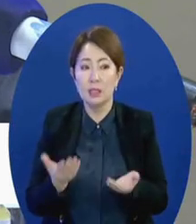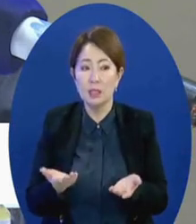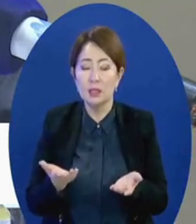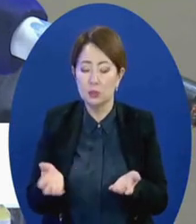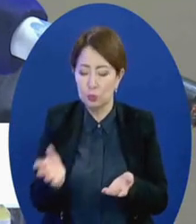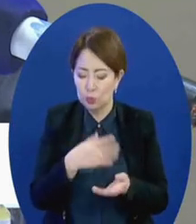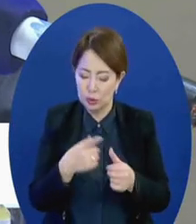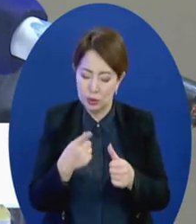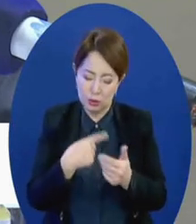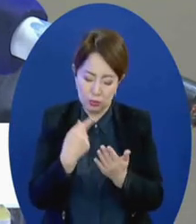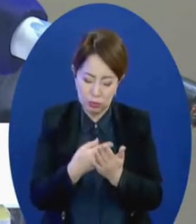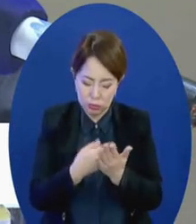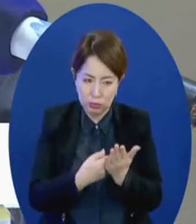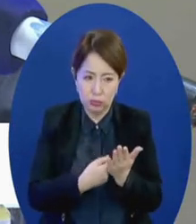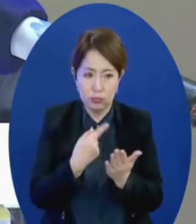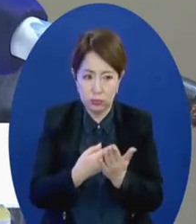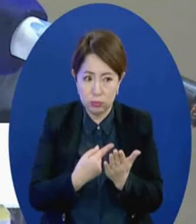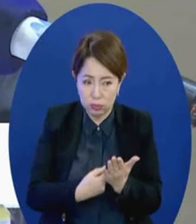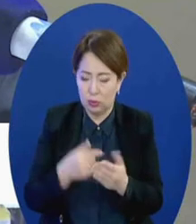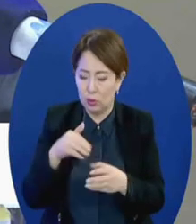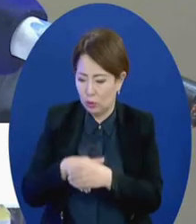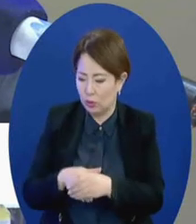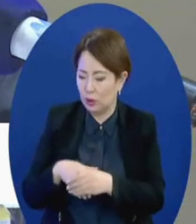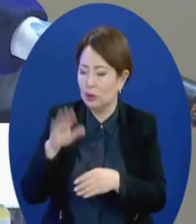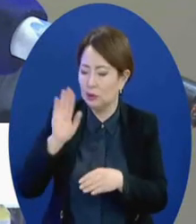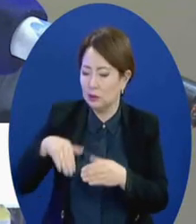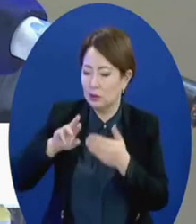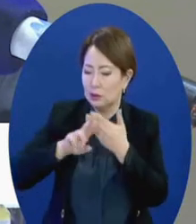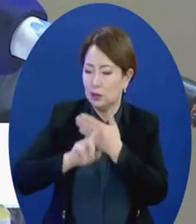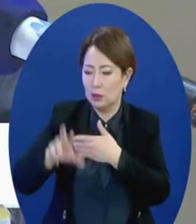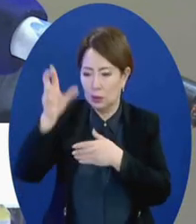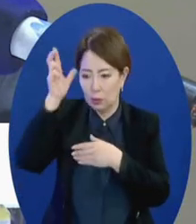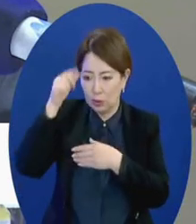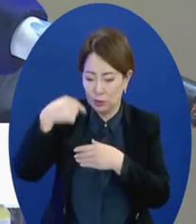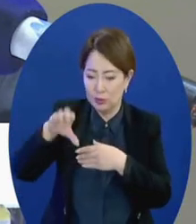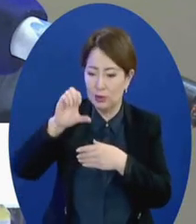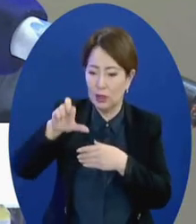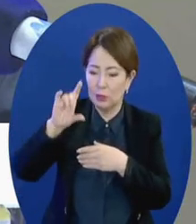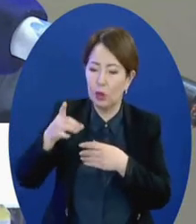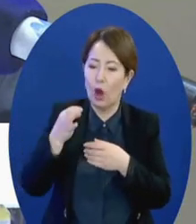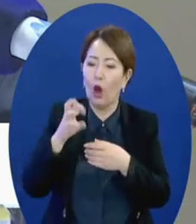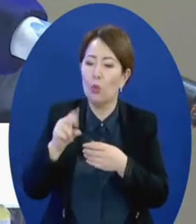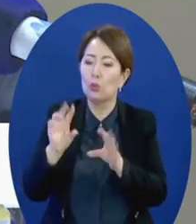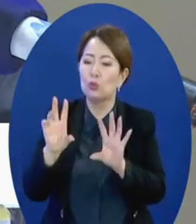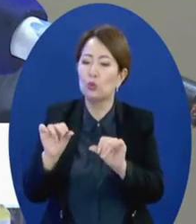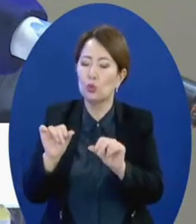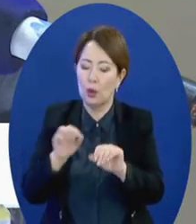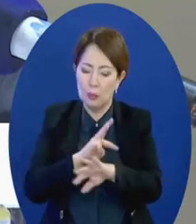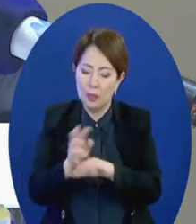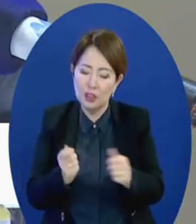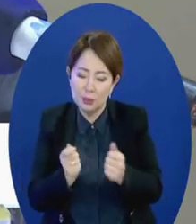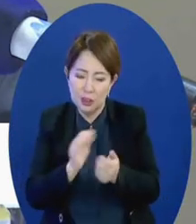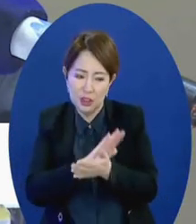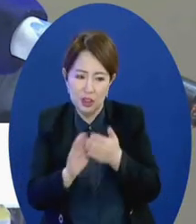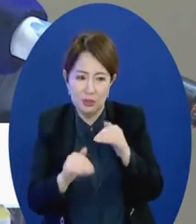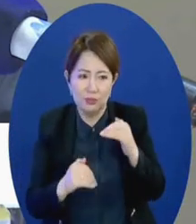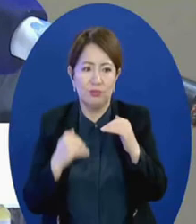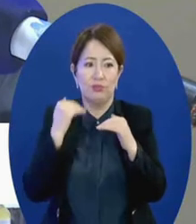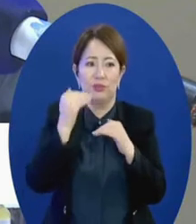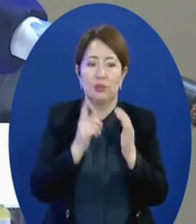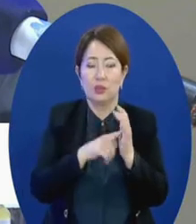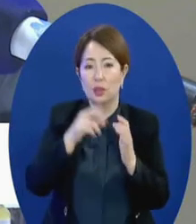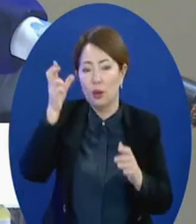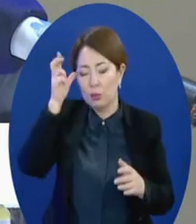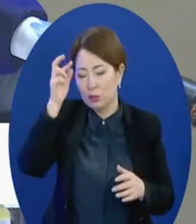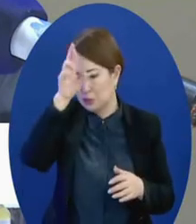Тэгээ энийг бид нэг бүртгэлжүүлж цаашдаа энэ бол энэ боловсролын салбарт байгаа энэ өмчийн ашиглалт менежментийг нэг шин шатанд гаргах хэрэгтэй гэж бодлоо.